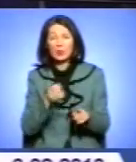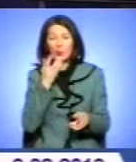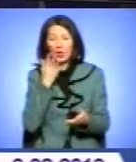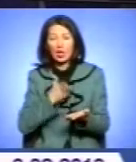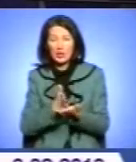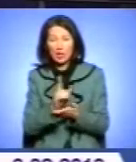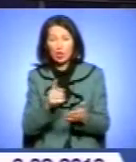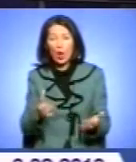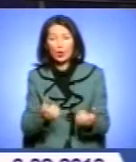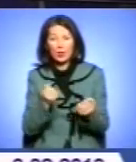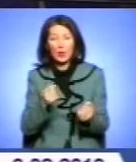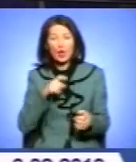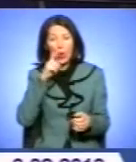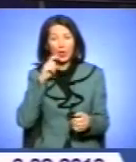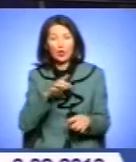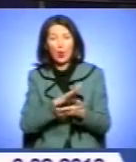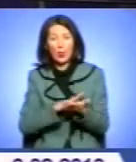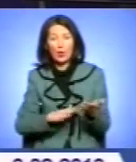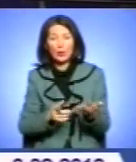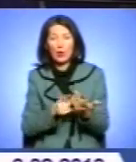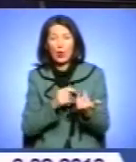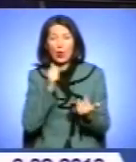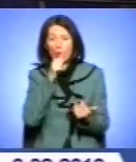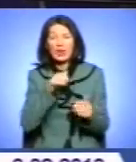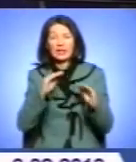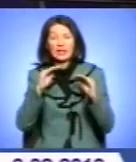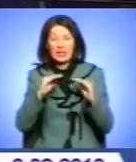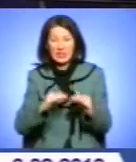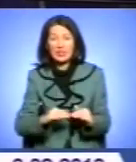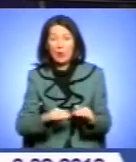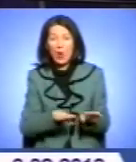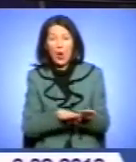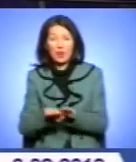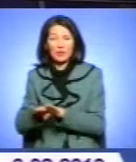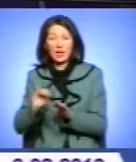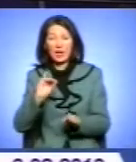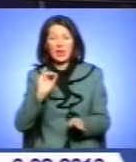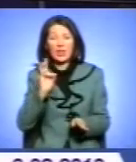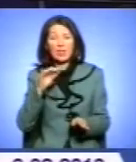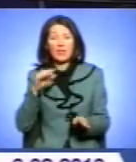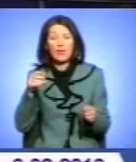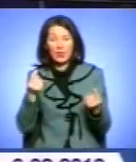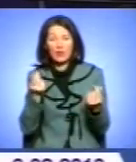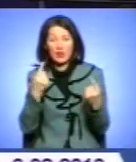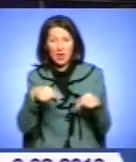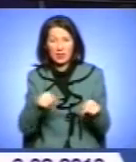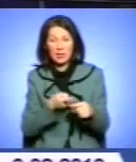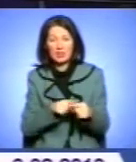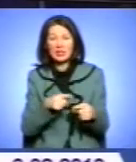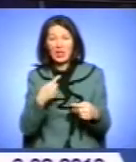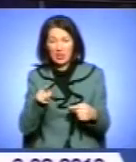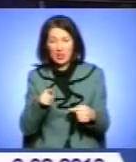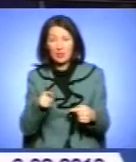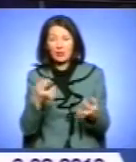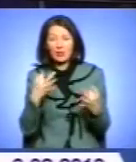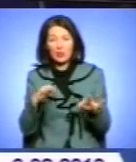утримання Україною протягом кількох років низького рівня інфляції. Ці та інші чинники дозволяють вітчизняним урядовцям сподіватися на